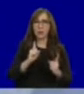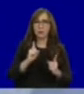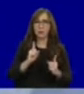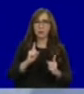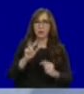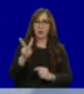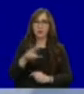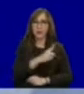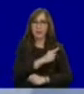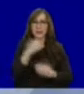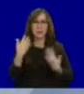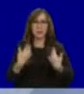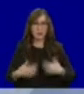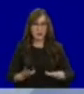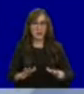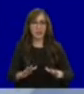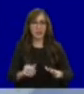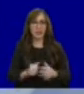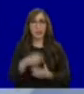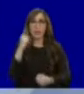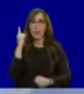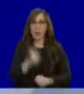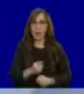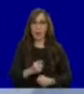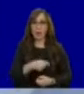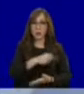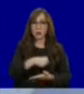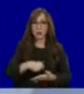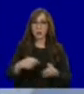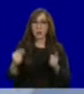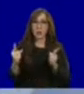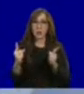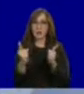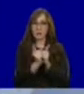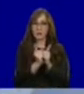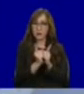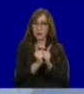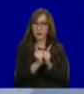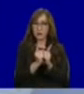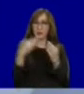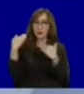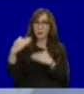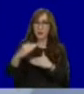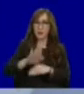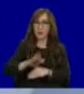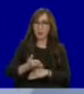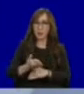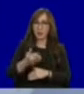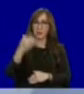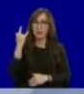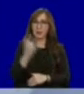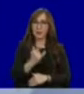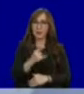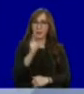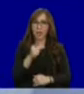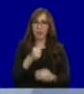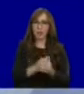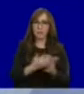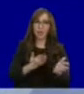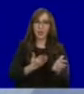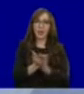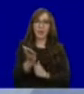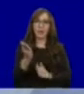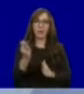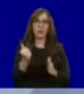vaksinasi dan diwajibkan untuk memberikan opsi tatap muka terbatas, tapi masih harus melalui sistem